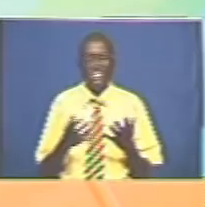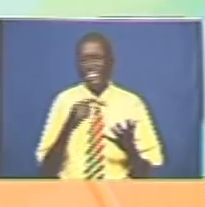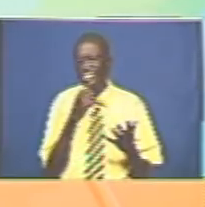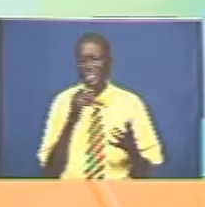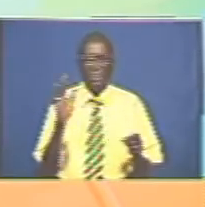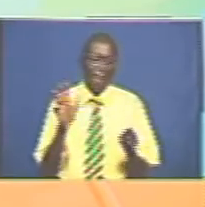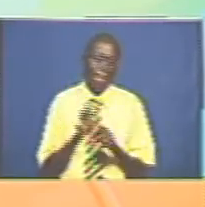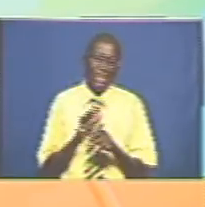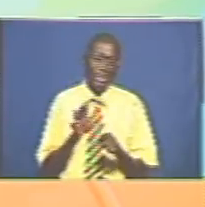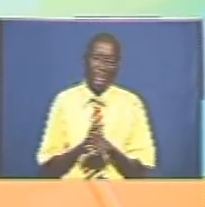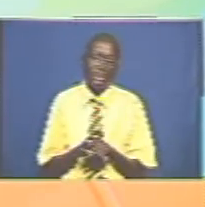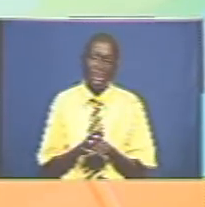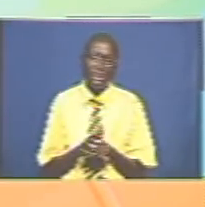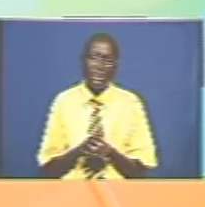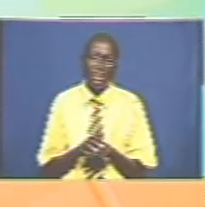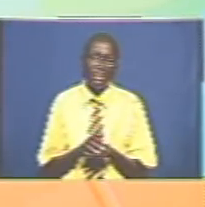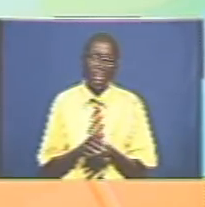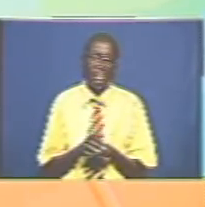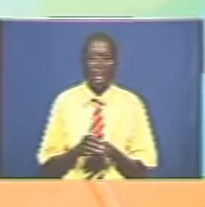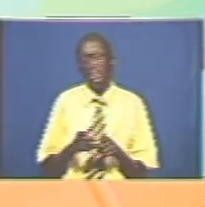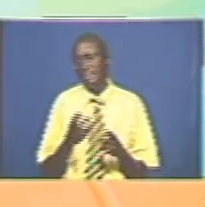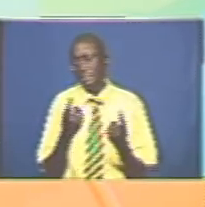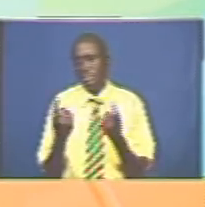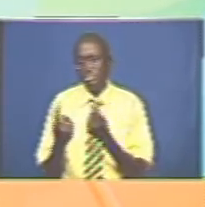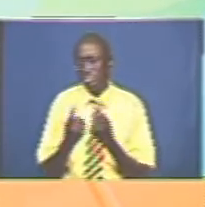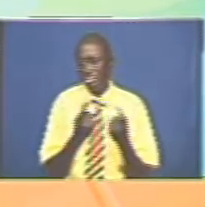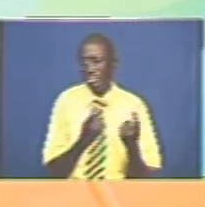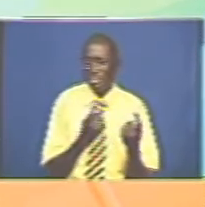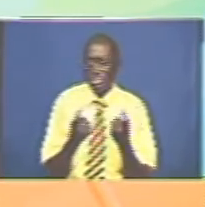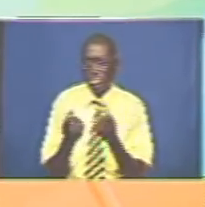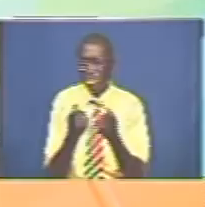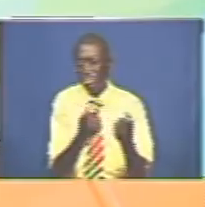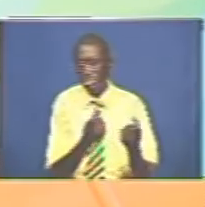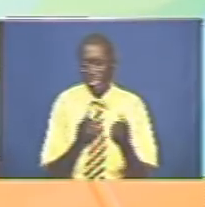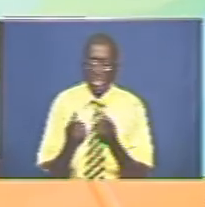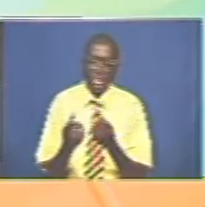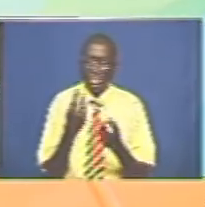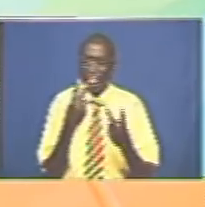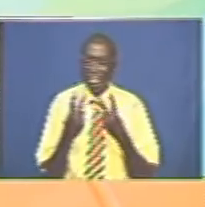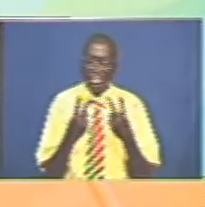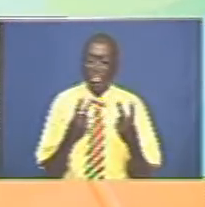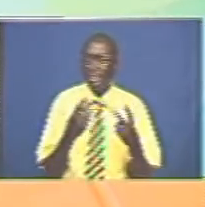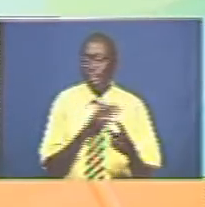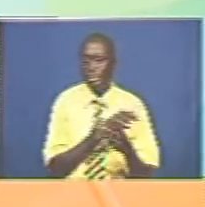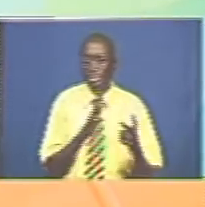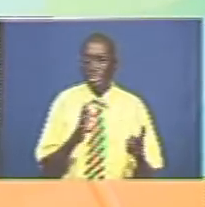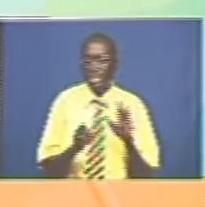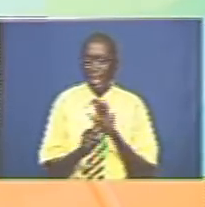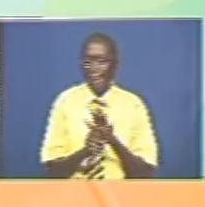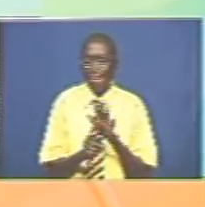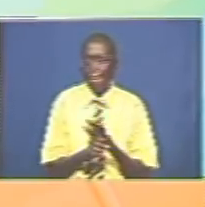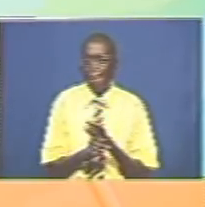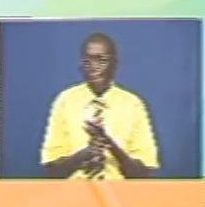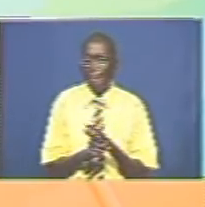wengi wale wenye potential. Wale wenye potential ndio wachache kidogo. Mm-hmm. Kwa hivyo tunaona kuna waimbaji wengi, lakini wale